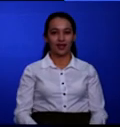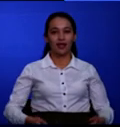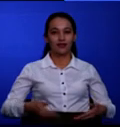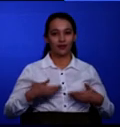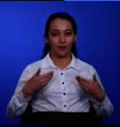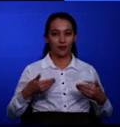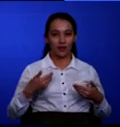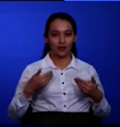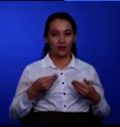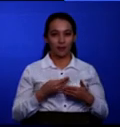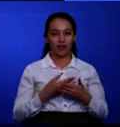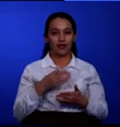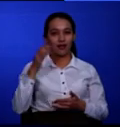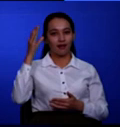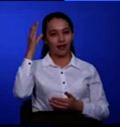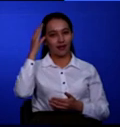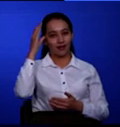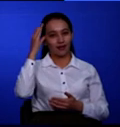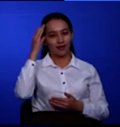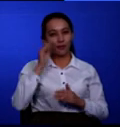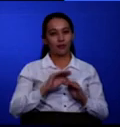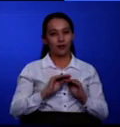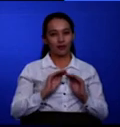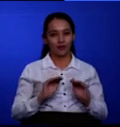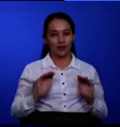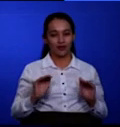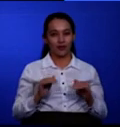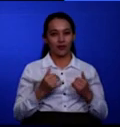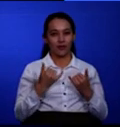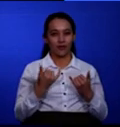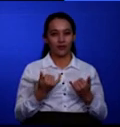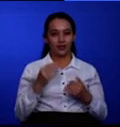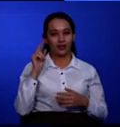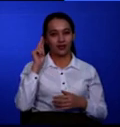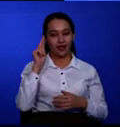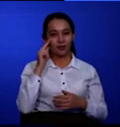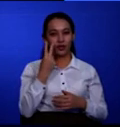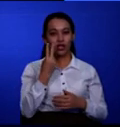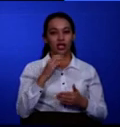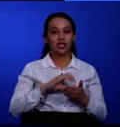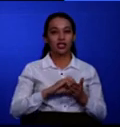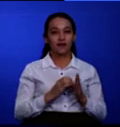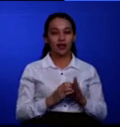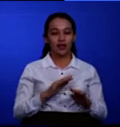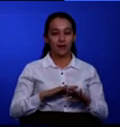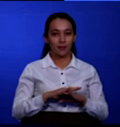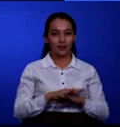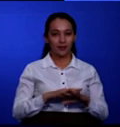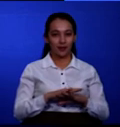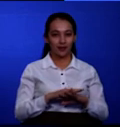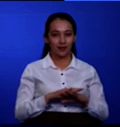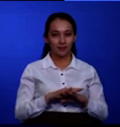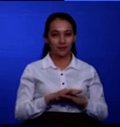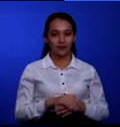Assalomu alaykum. Mening bilimga chanqoq o'quvchilarim. Hozir darsimiz 2-sinflarda matematika